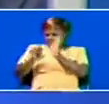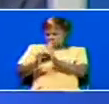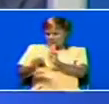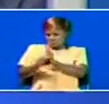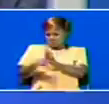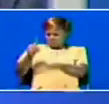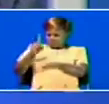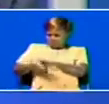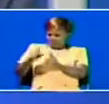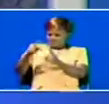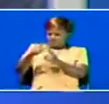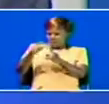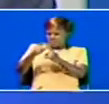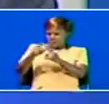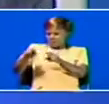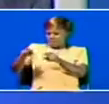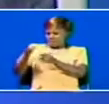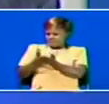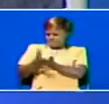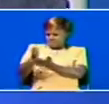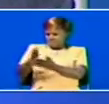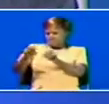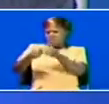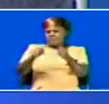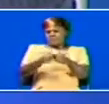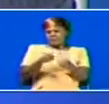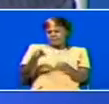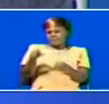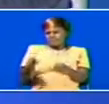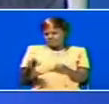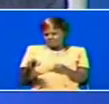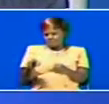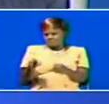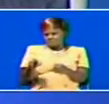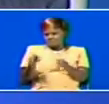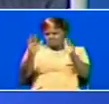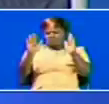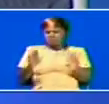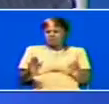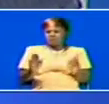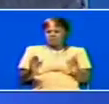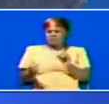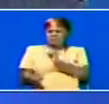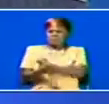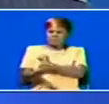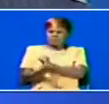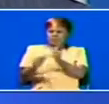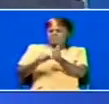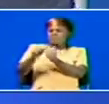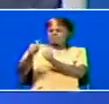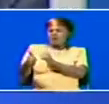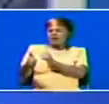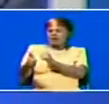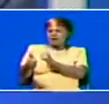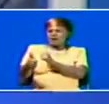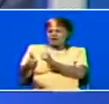risasi iliyopitia pakiharibiwa, itakuwa ni mahali ambapo mwanya ule ni muhimu sana kuelezea kulikuwa na urefu gani kutoka chini, mtu